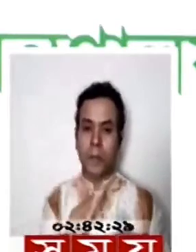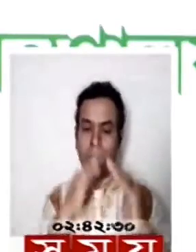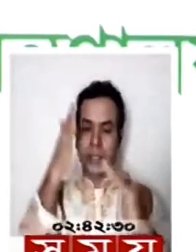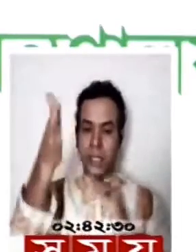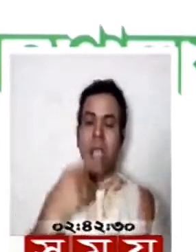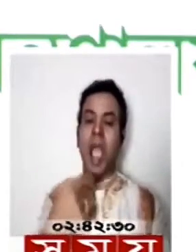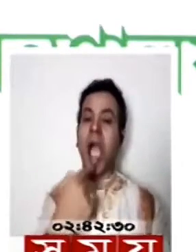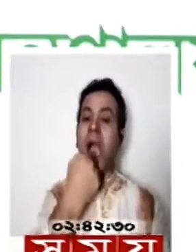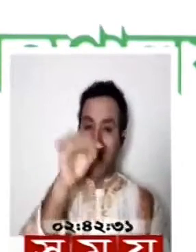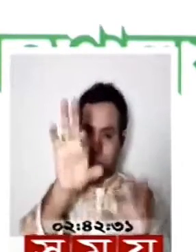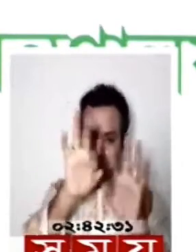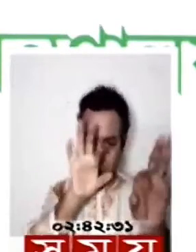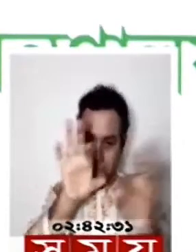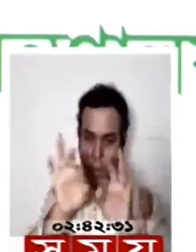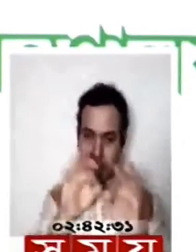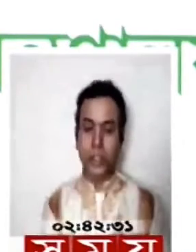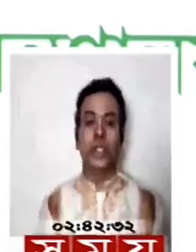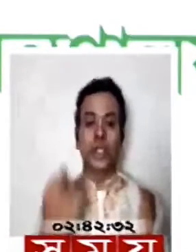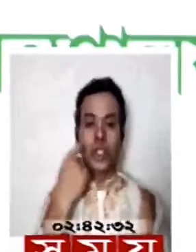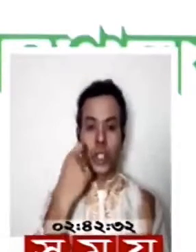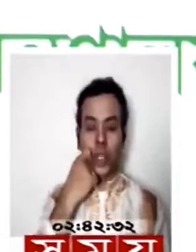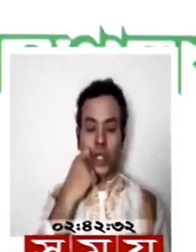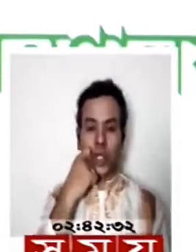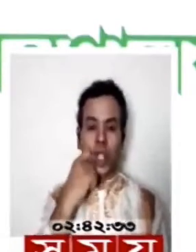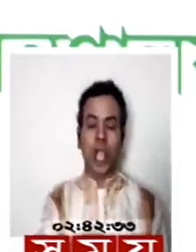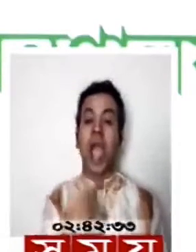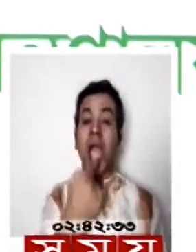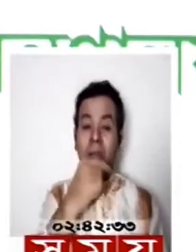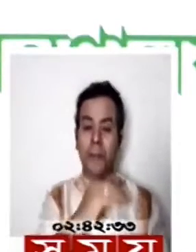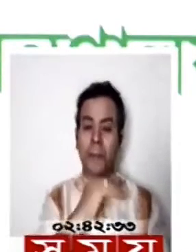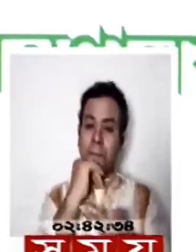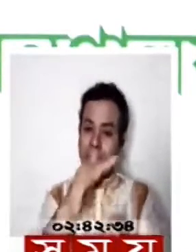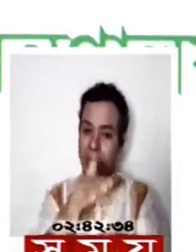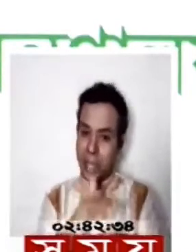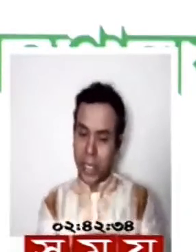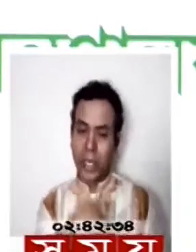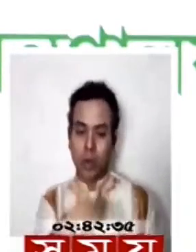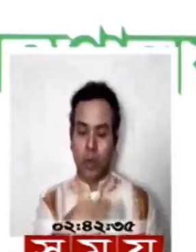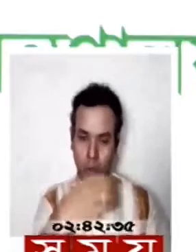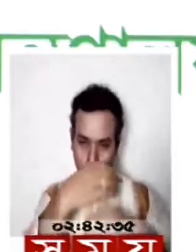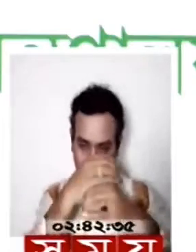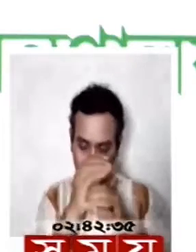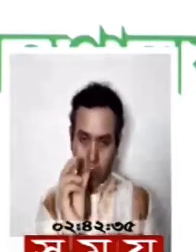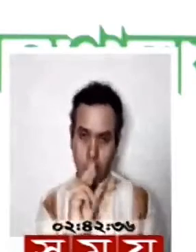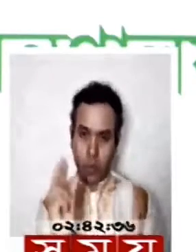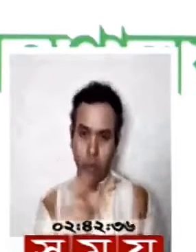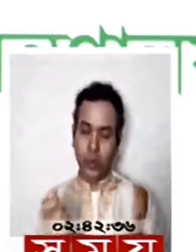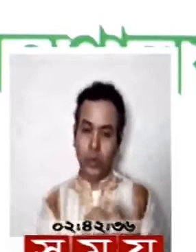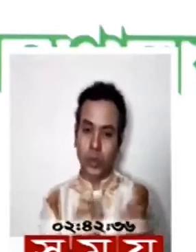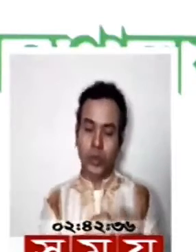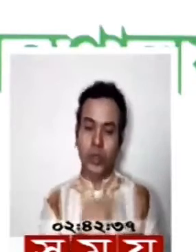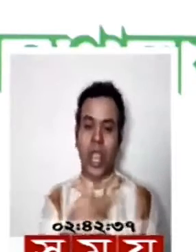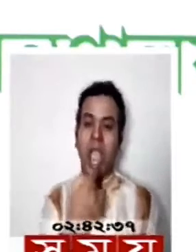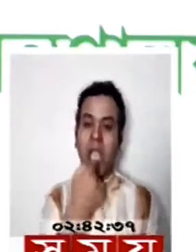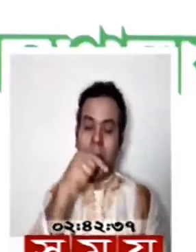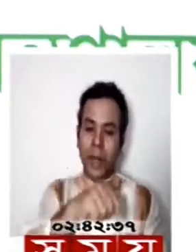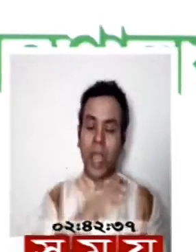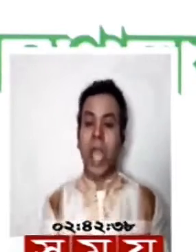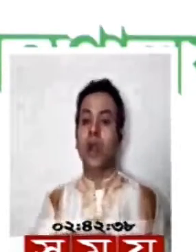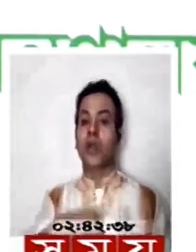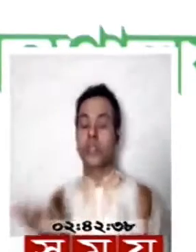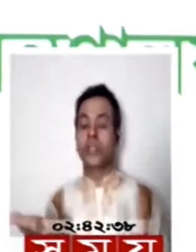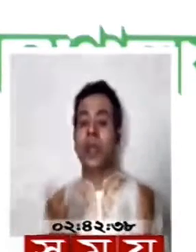দিয়ে, তাছাড়াও তারা নিজেরাও বেসরকারিভাবে নমুনা সংগ্রহ এবং পরীক্ষা করতে পারেন। যখন সরকারের প্রেরিত নমুনা